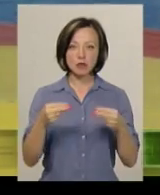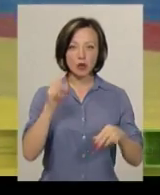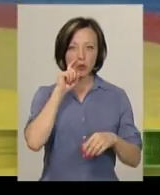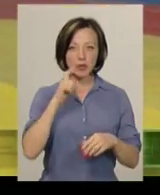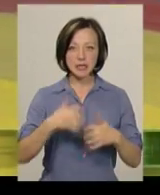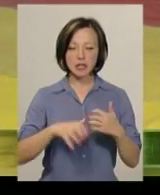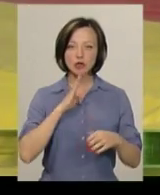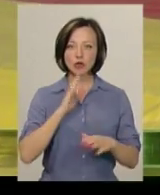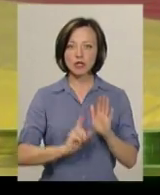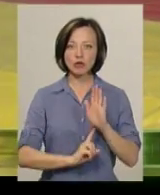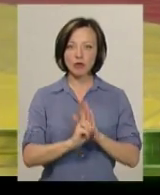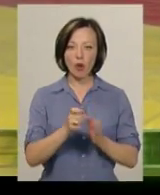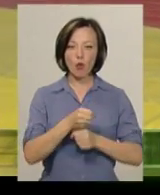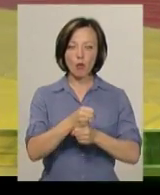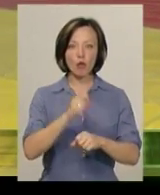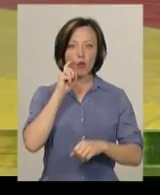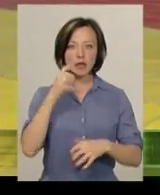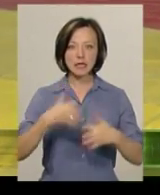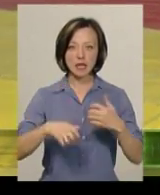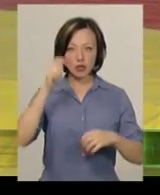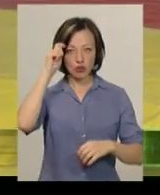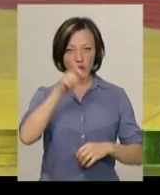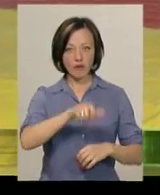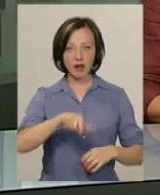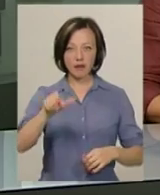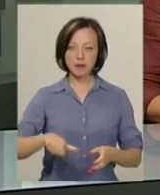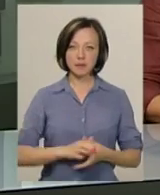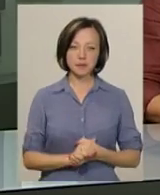України серед жінок стартував Кубок України серед чоловіків.